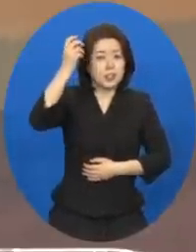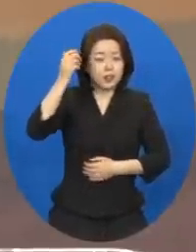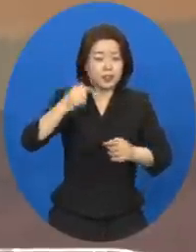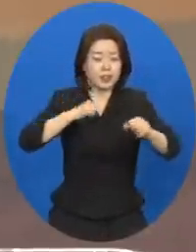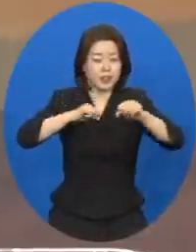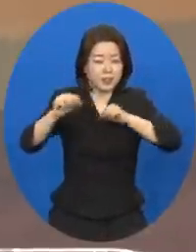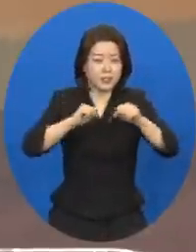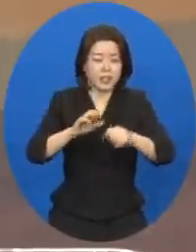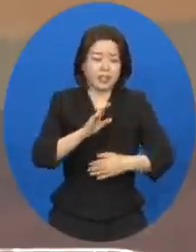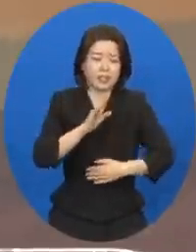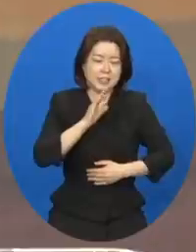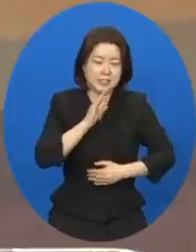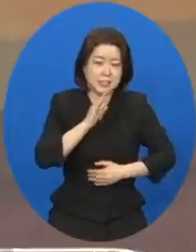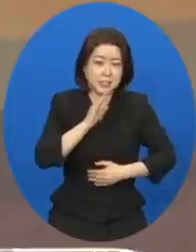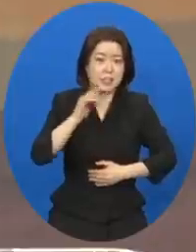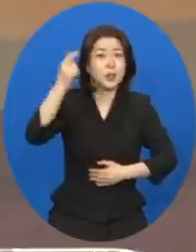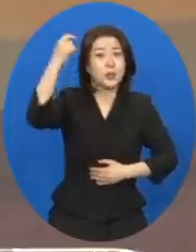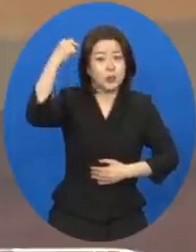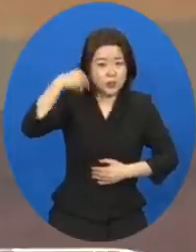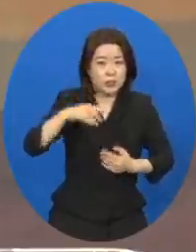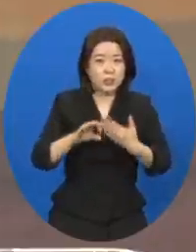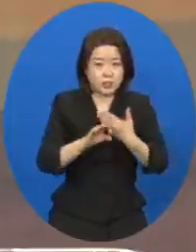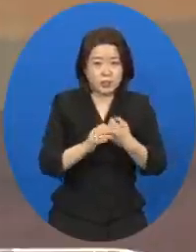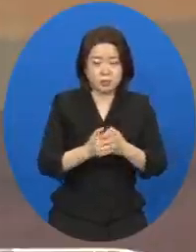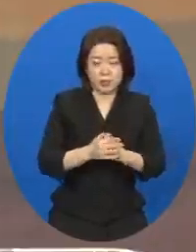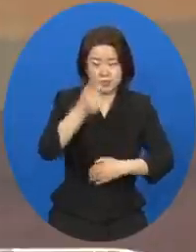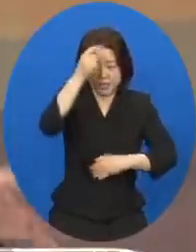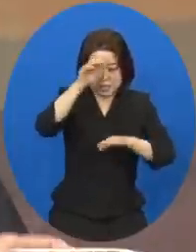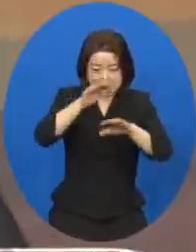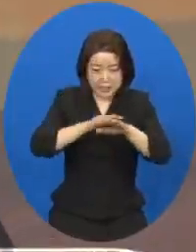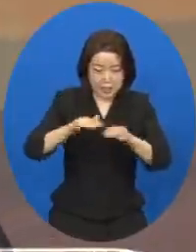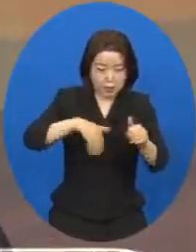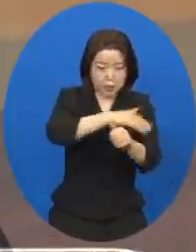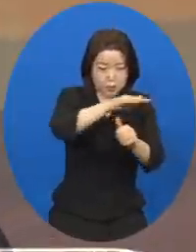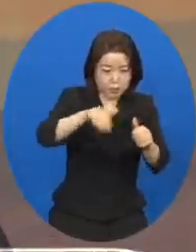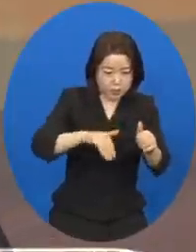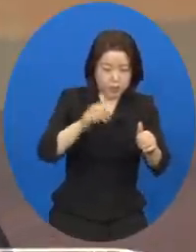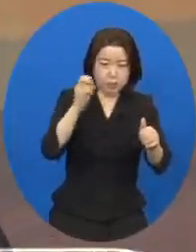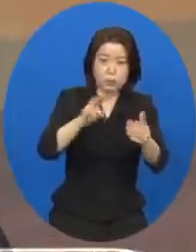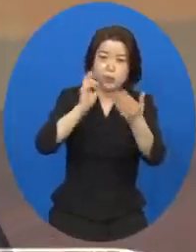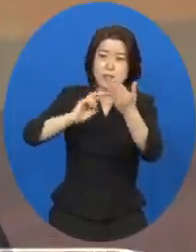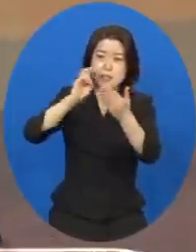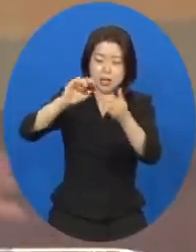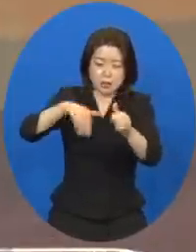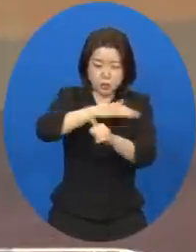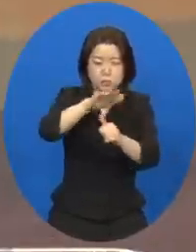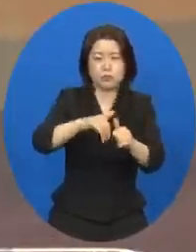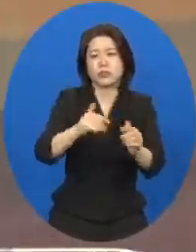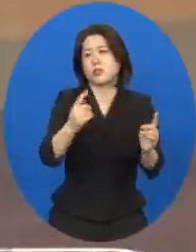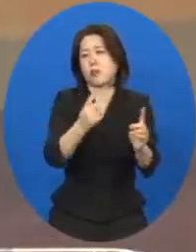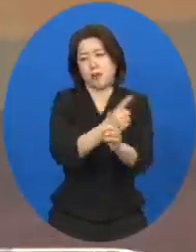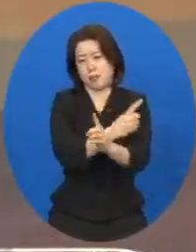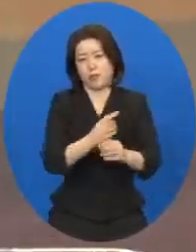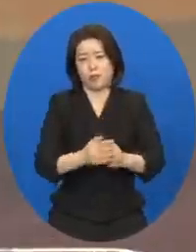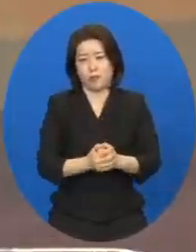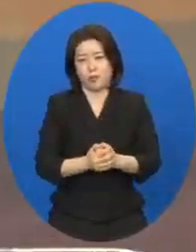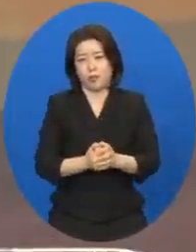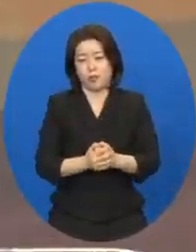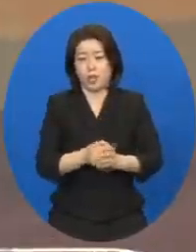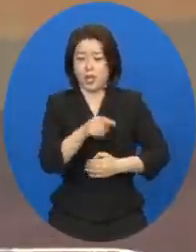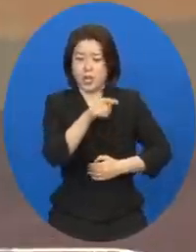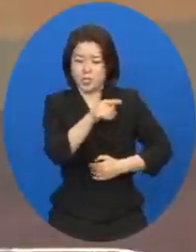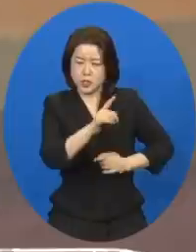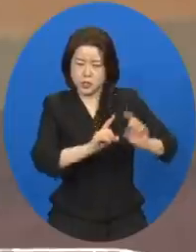체험되면 그러면 예배 분위기, 찬송이 완전히 달라져요. 그런데 그런